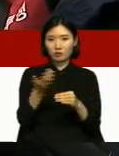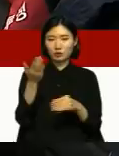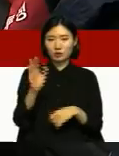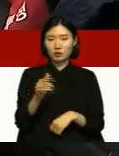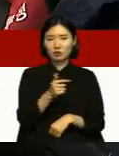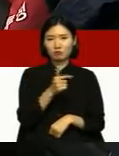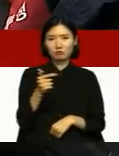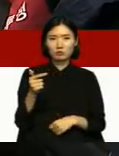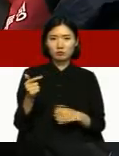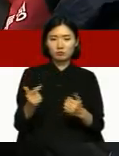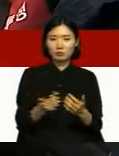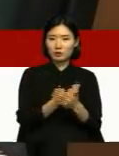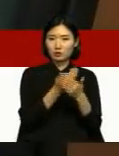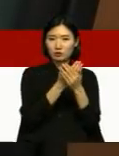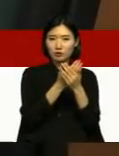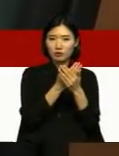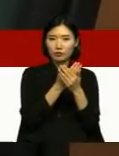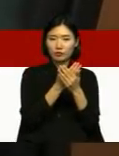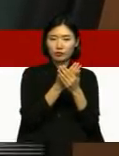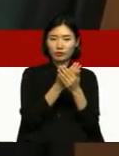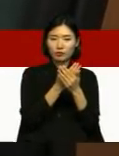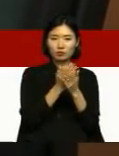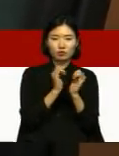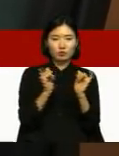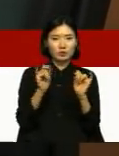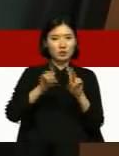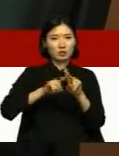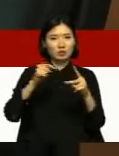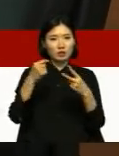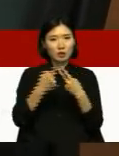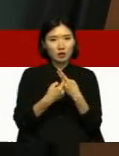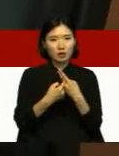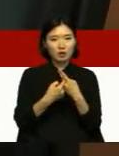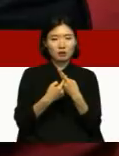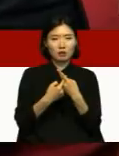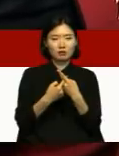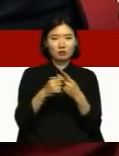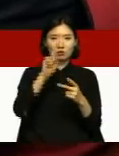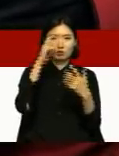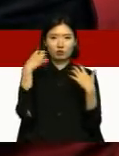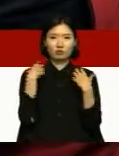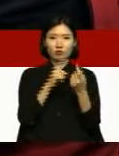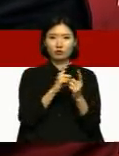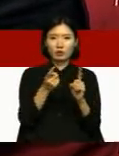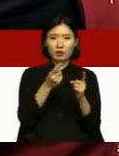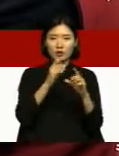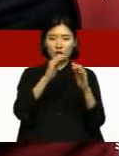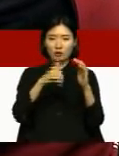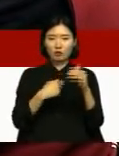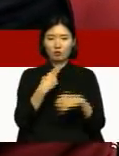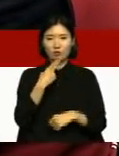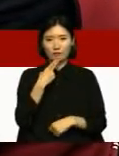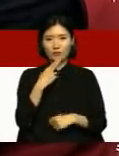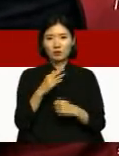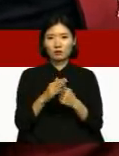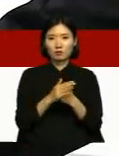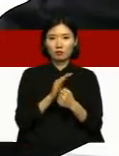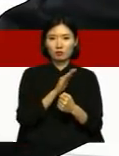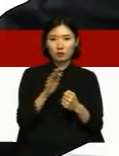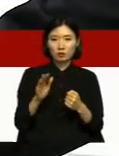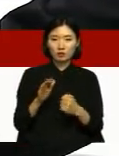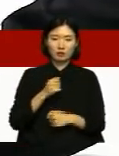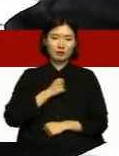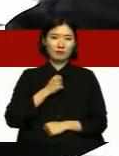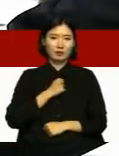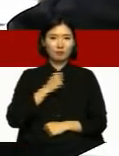큰 진전이 나 주민이 납득할 수 있는 정부에 대한 2 4 있질 않아서 어주 2대 책에서는